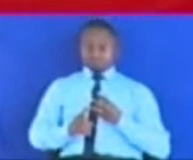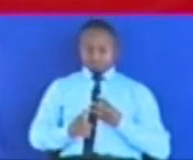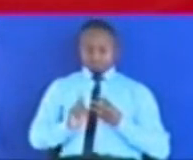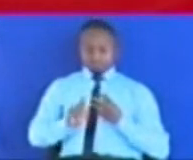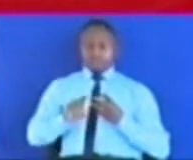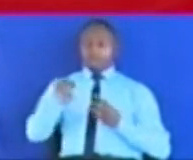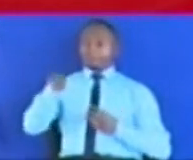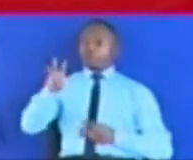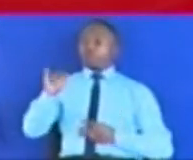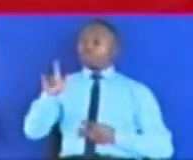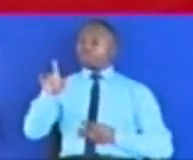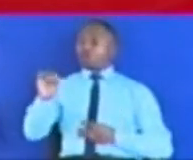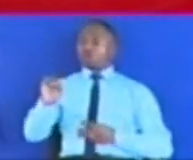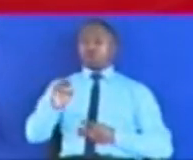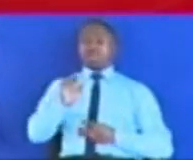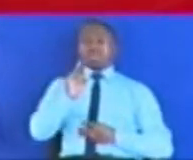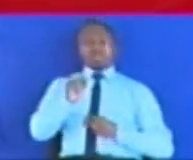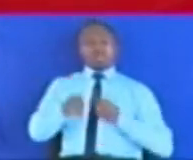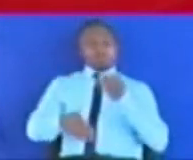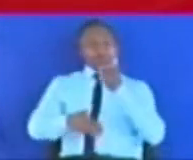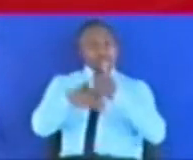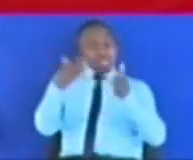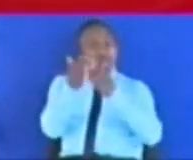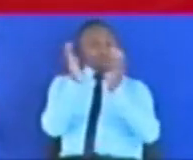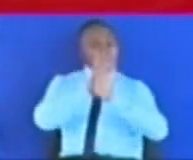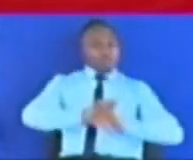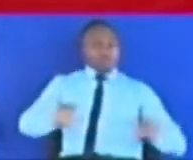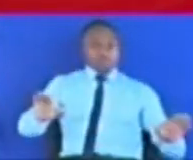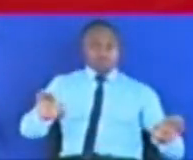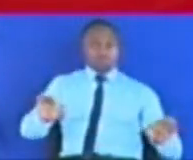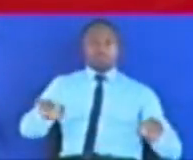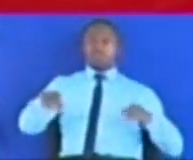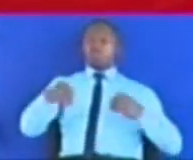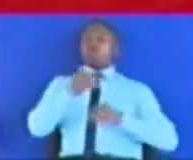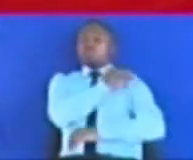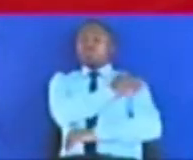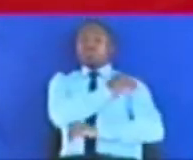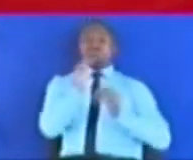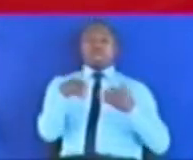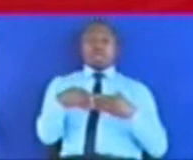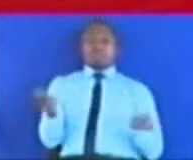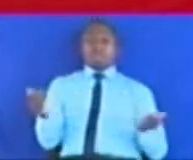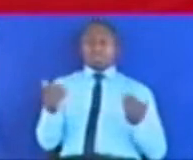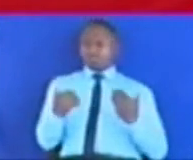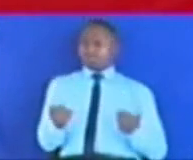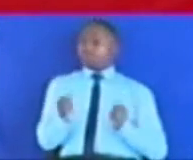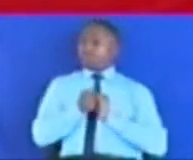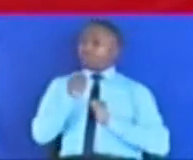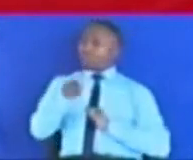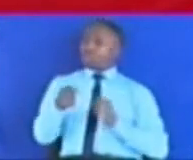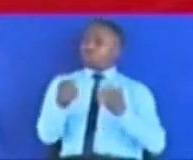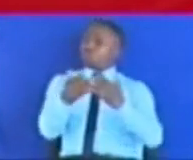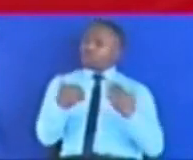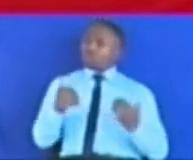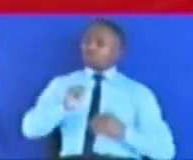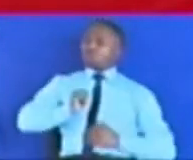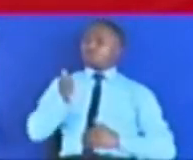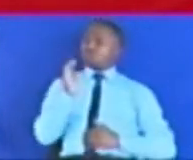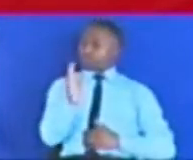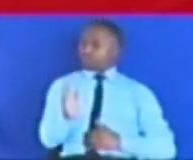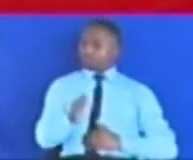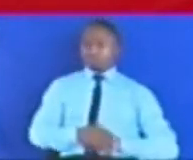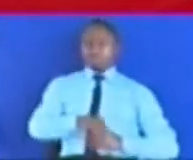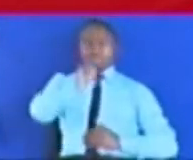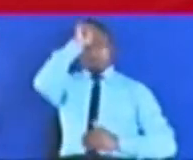ukienda Maruiro, zahanati zimejengwa zimekamilika, lakini hakuna huduma. Sasa haya mambo kwa nini tunayaruhusu?